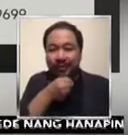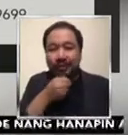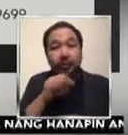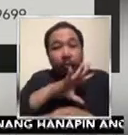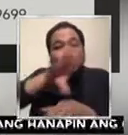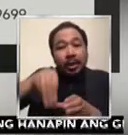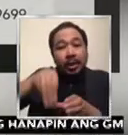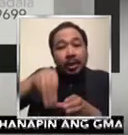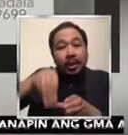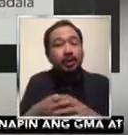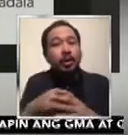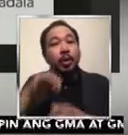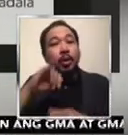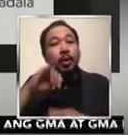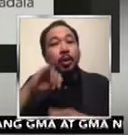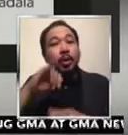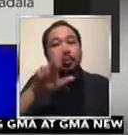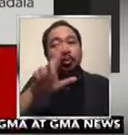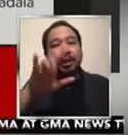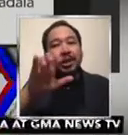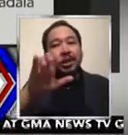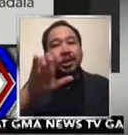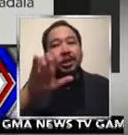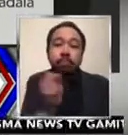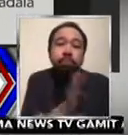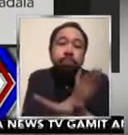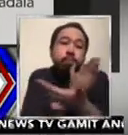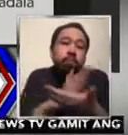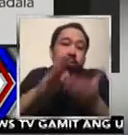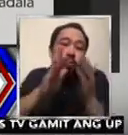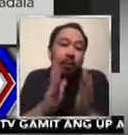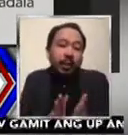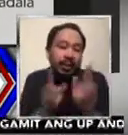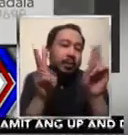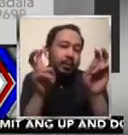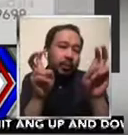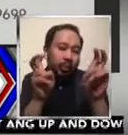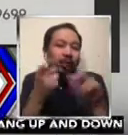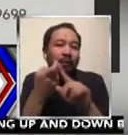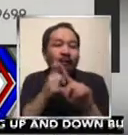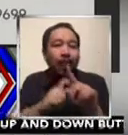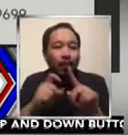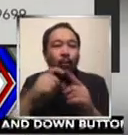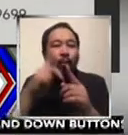pop sweetheart Julian San Jose na inawit ang theme song ng Descendants of the Sun.